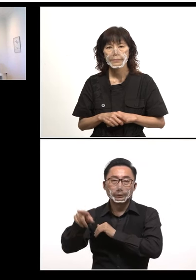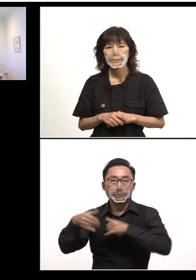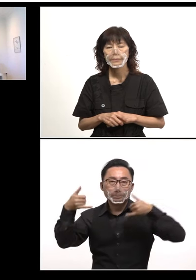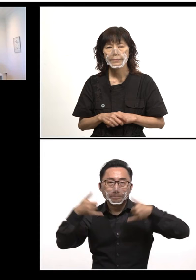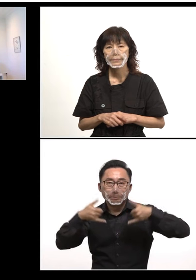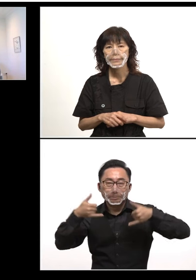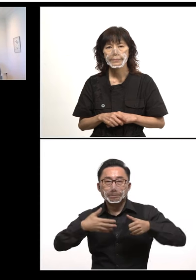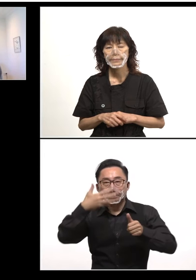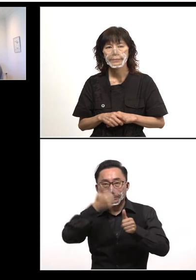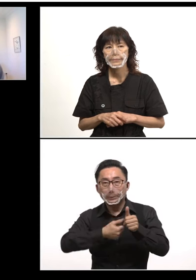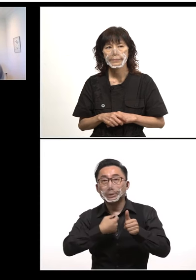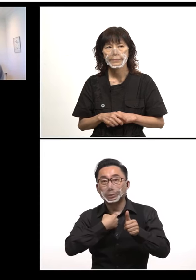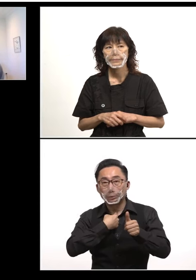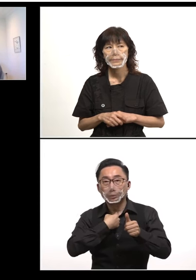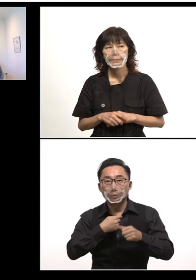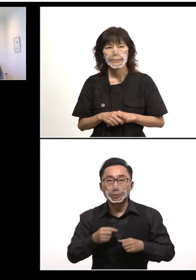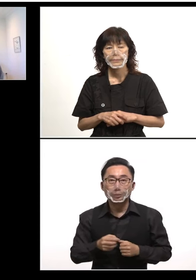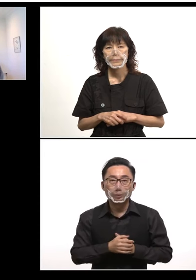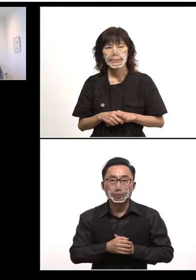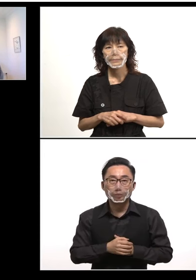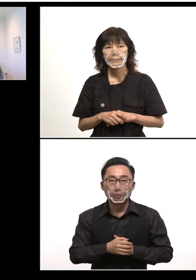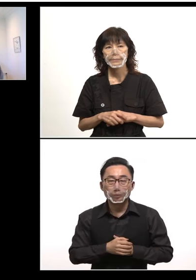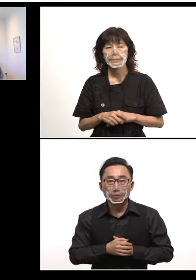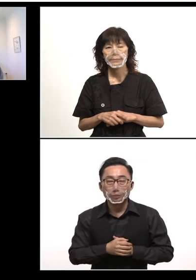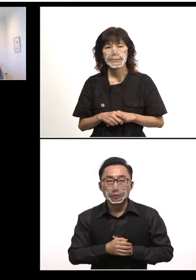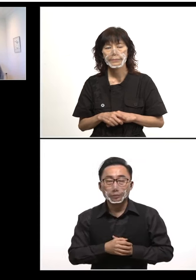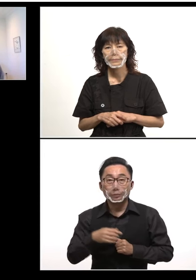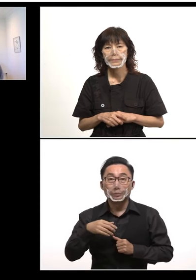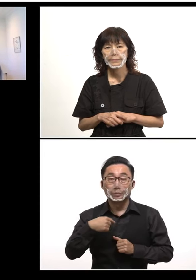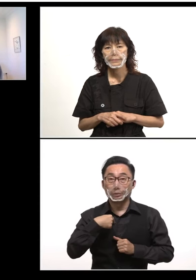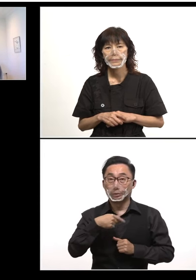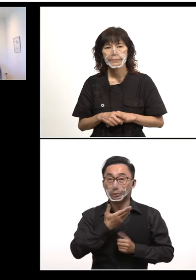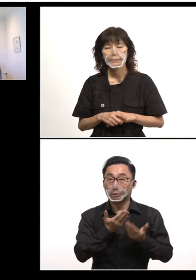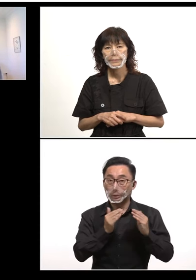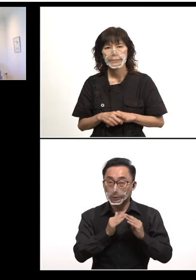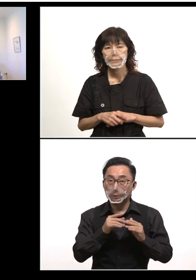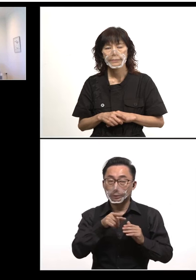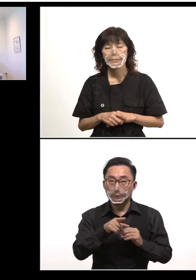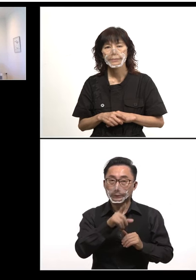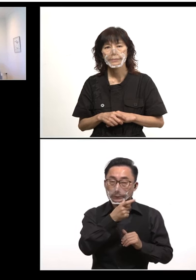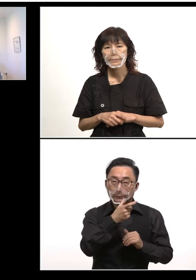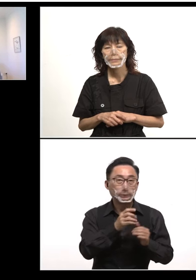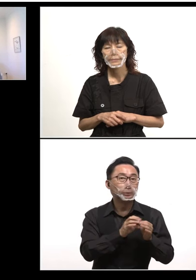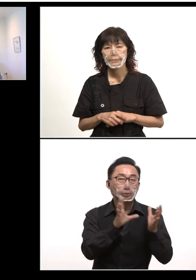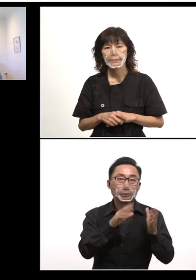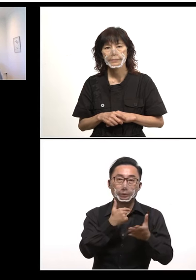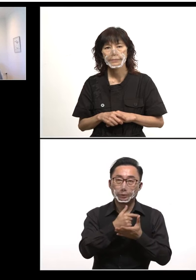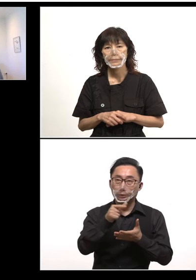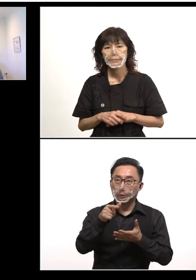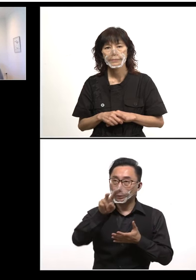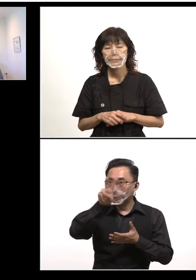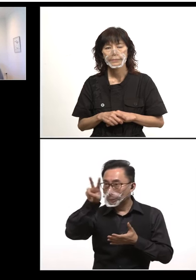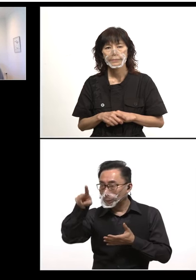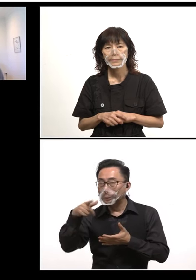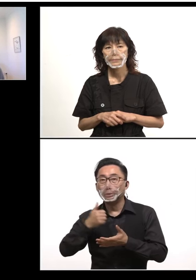摸索咯嚇，咁所以我哋就學校會面對啦，就係唔係冇錢啦，但係就係要揾一個合